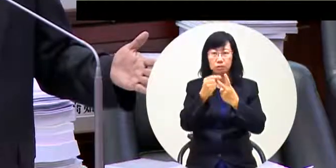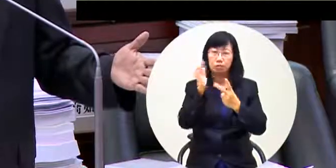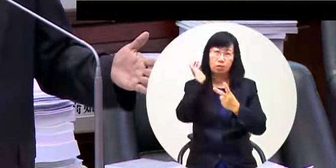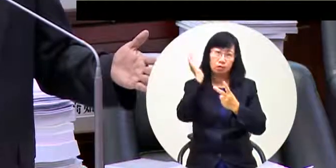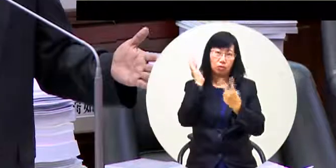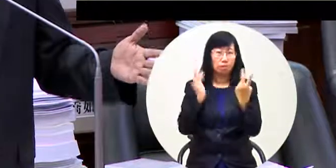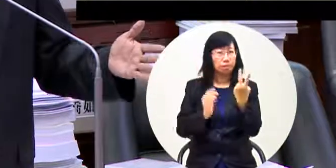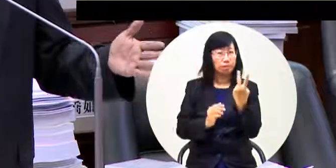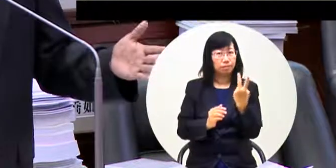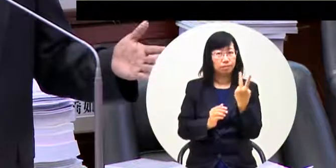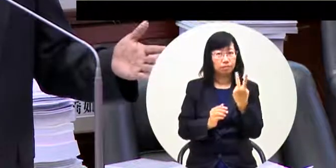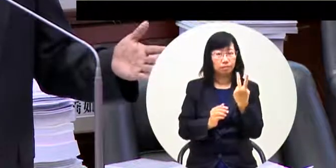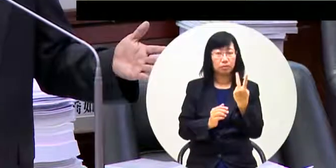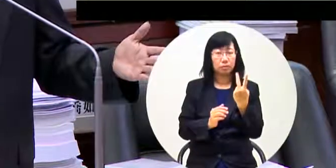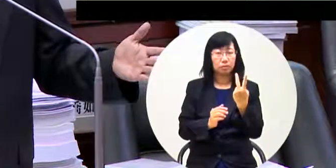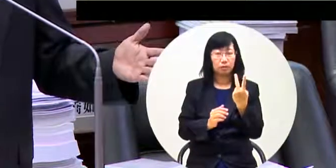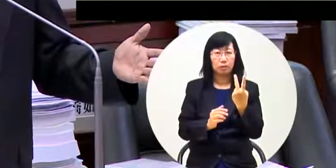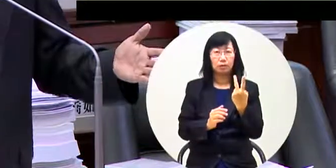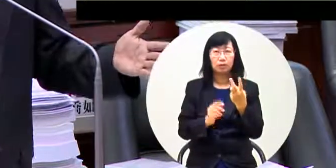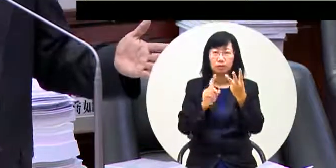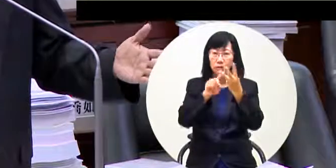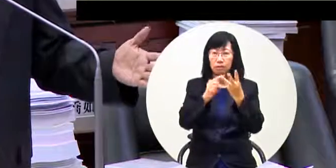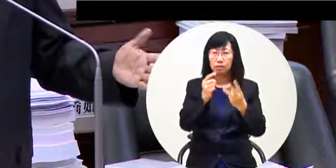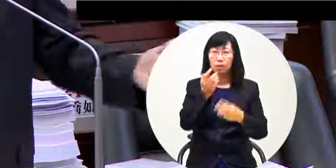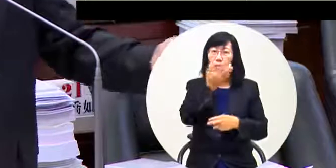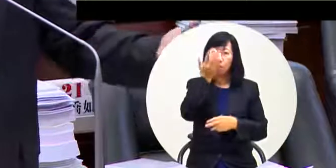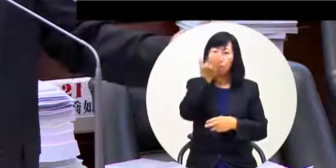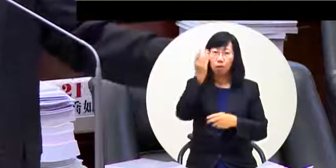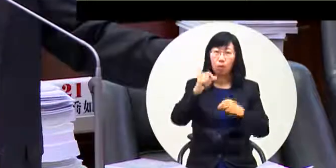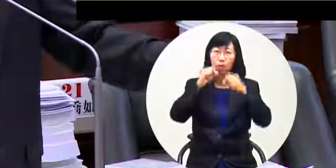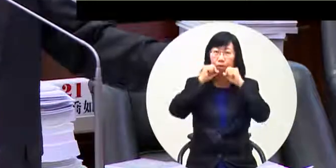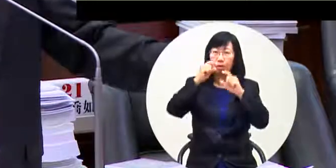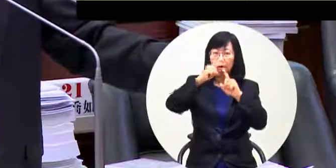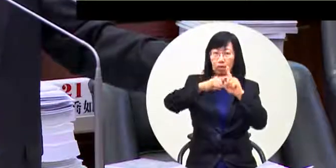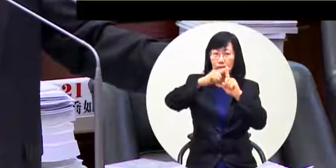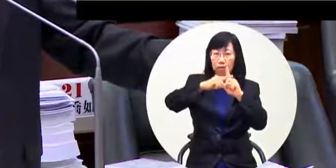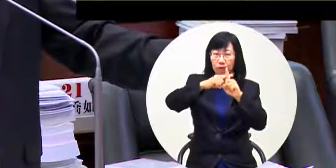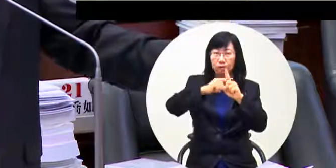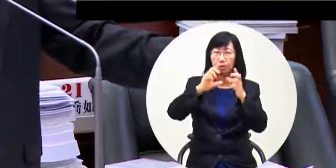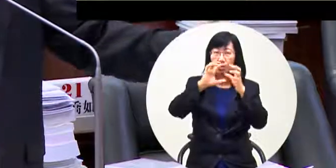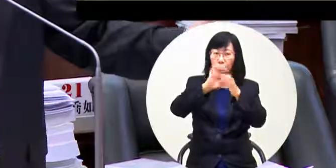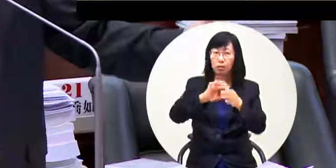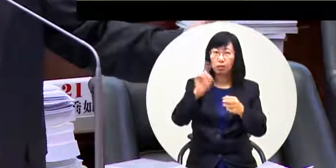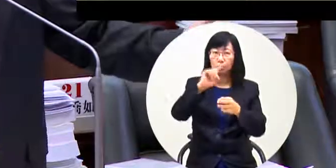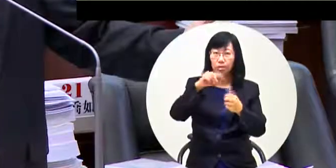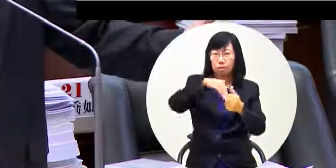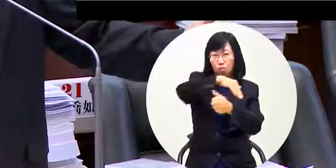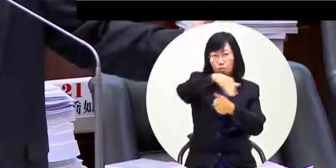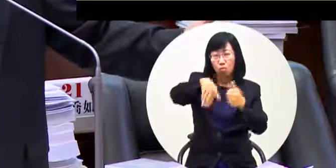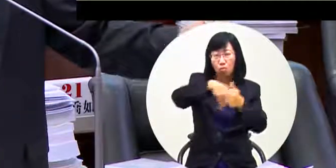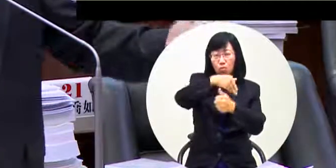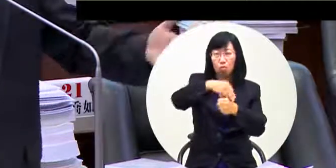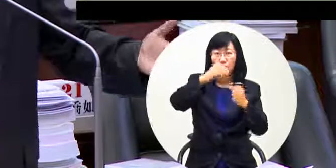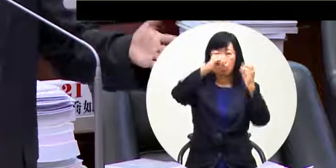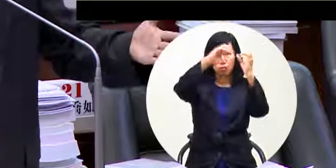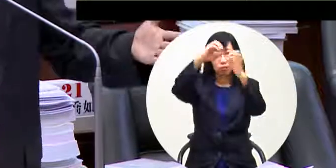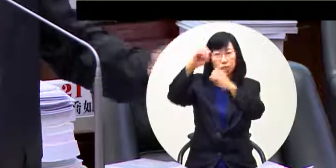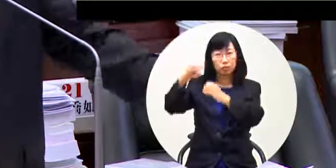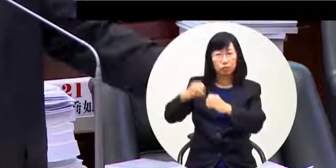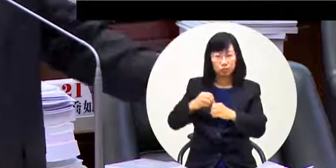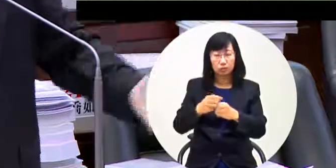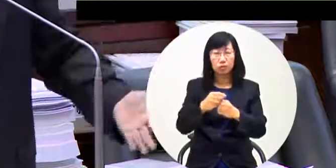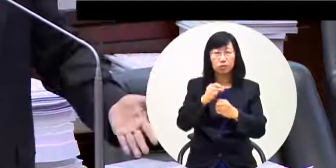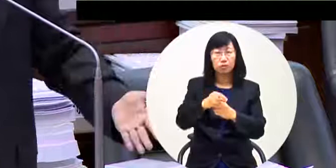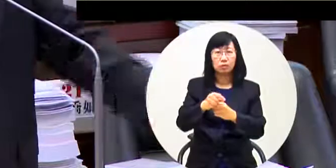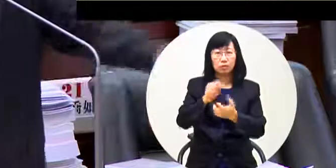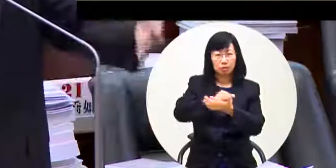质，在最有名的《孤独星球》杂志，我们是高雄市是一个很适合的在这里的